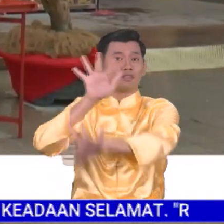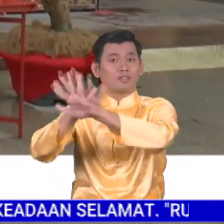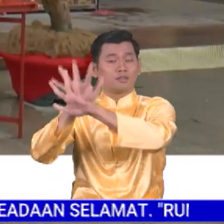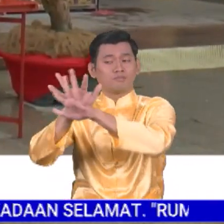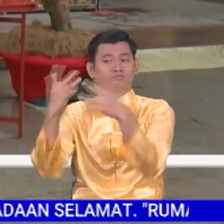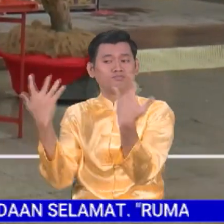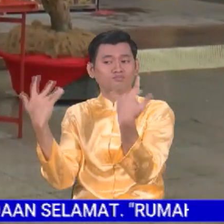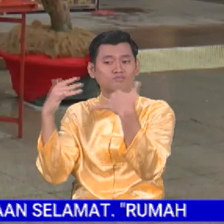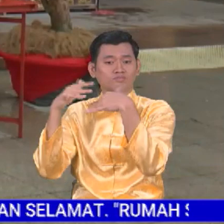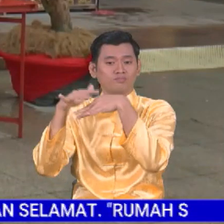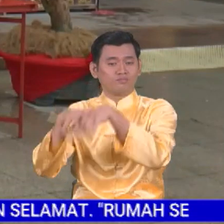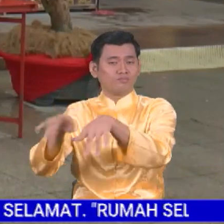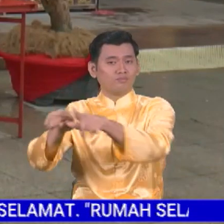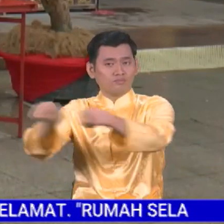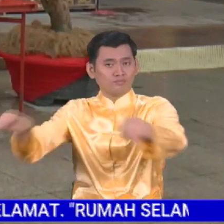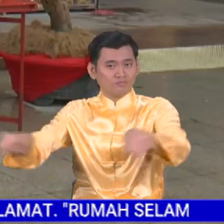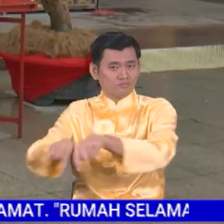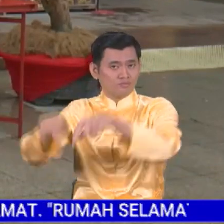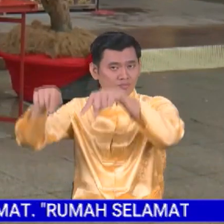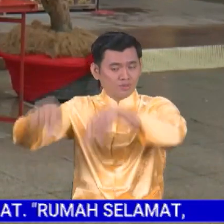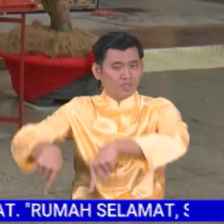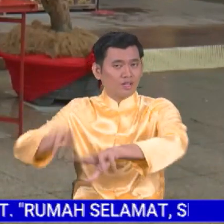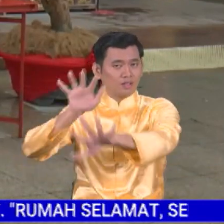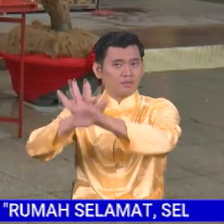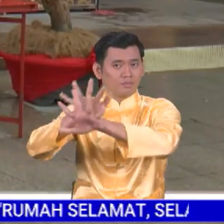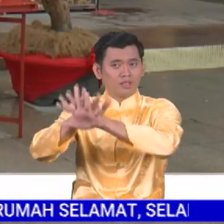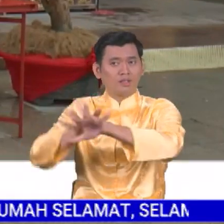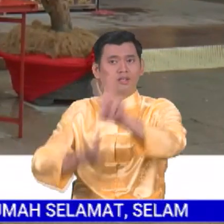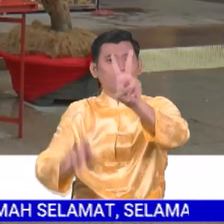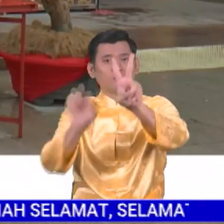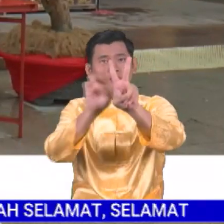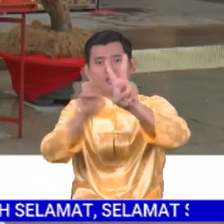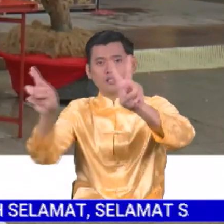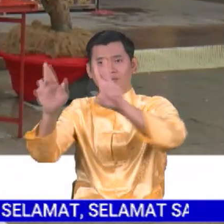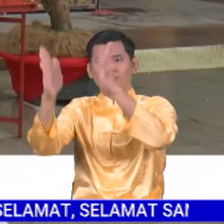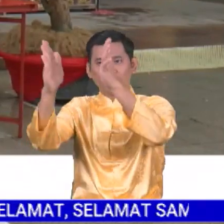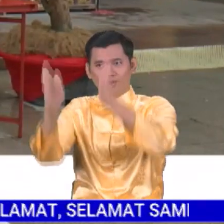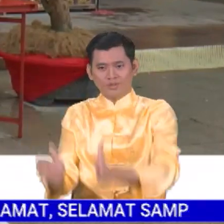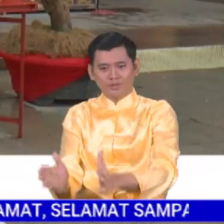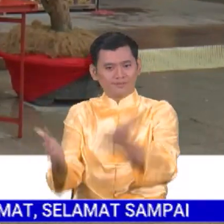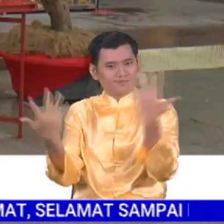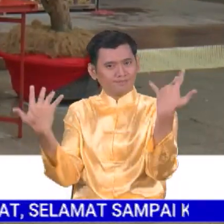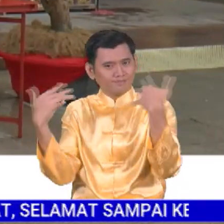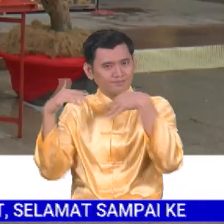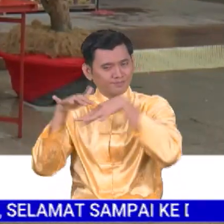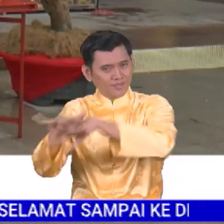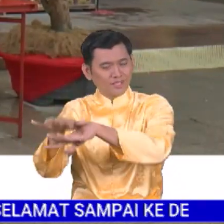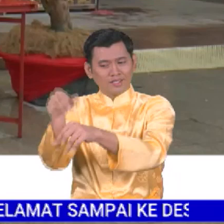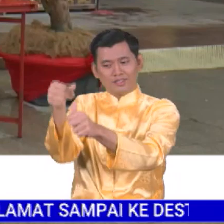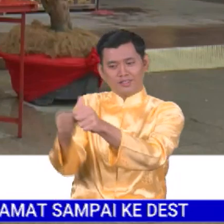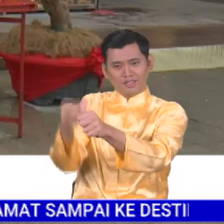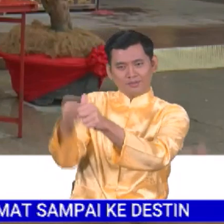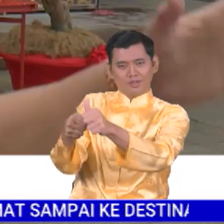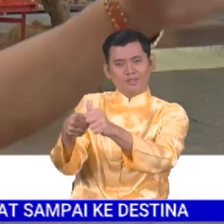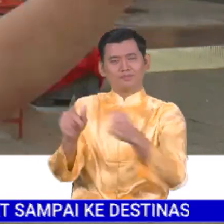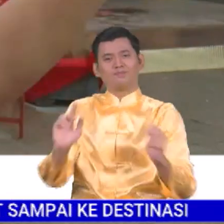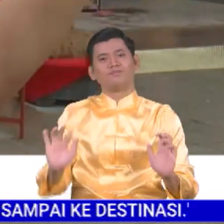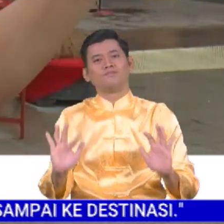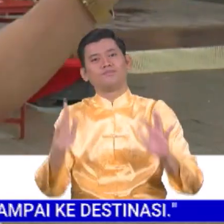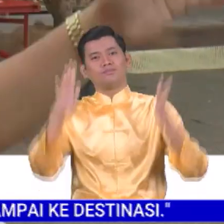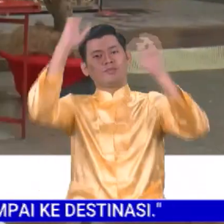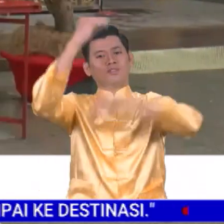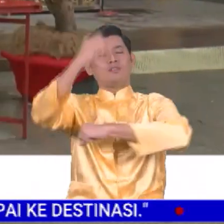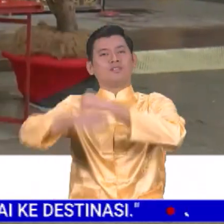datang. Semalam pun ada 2,000 lebih orang. So kita every New Year kita akan